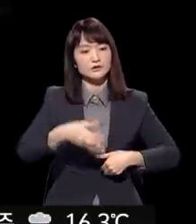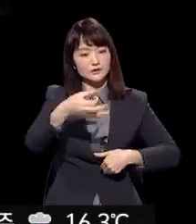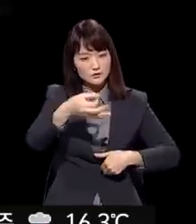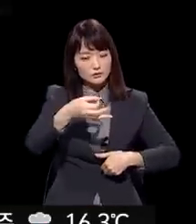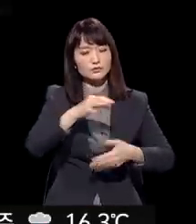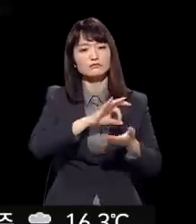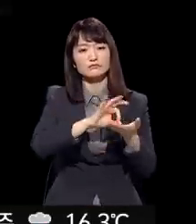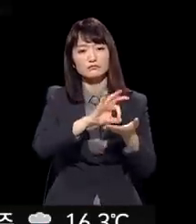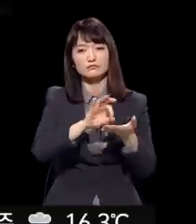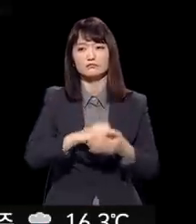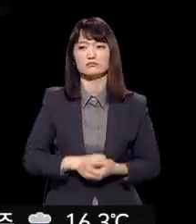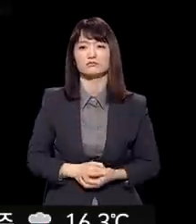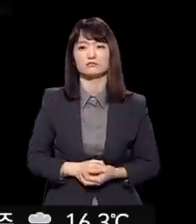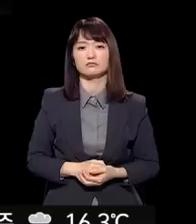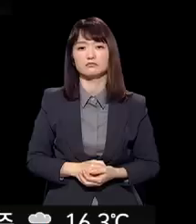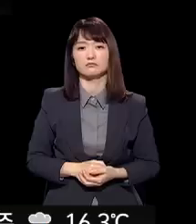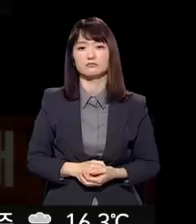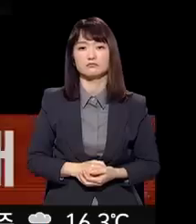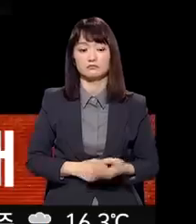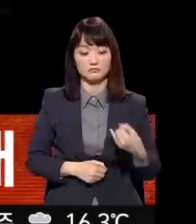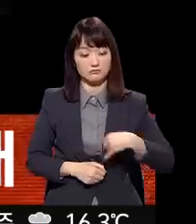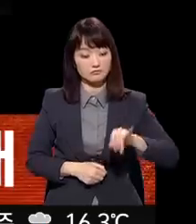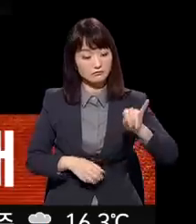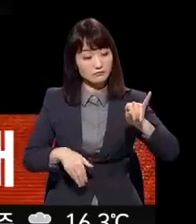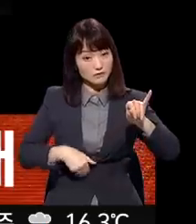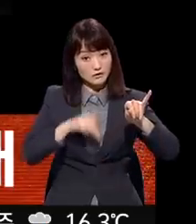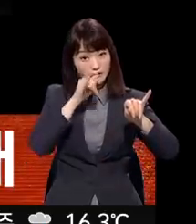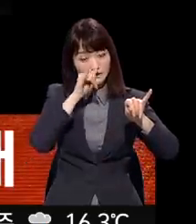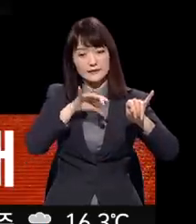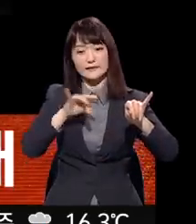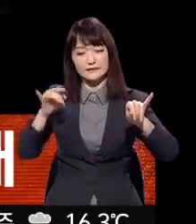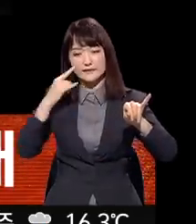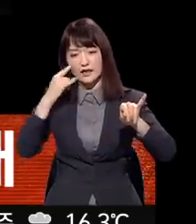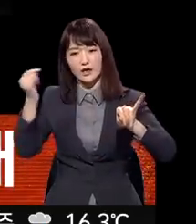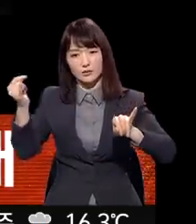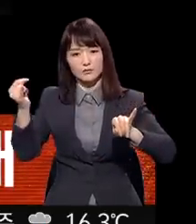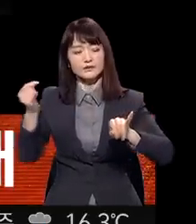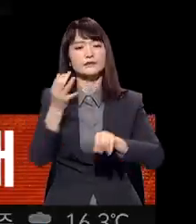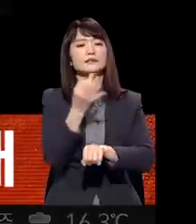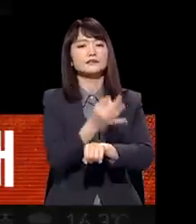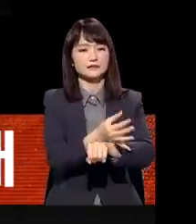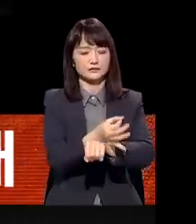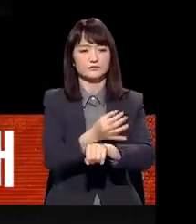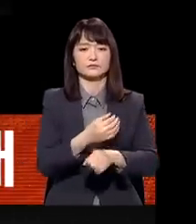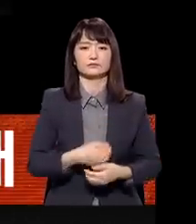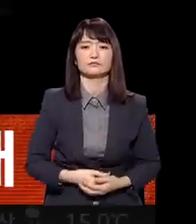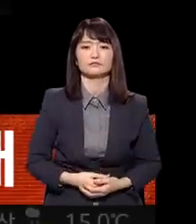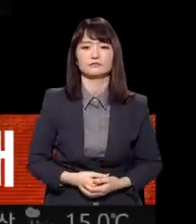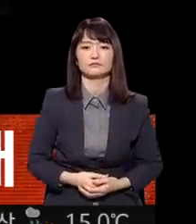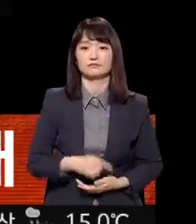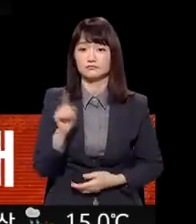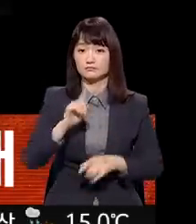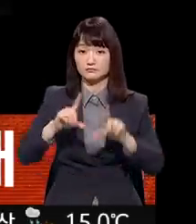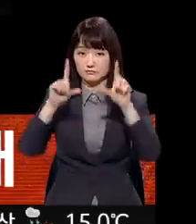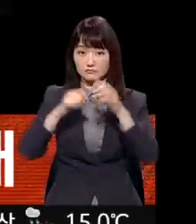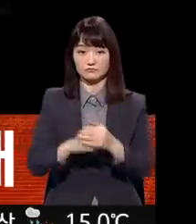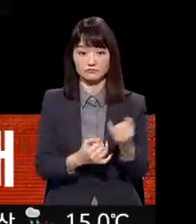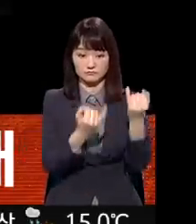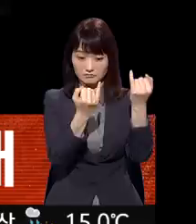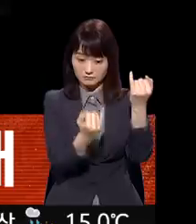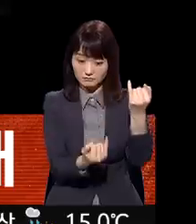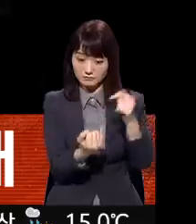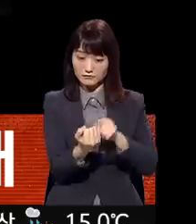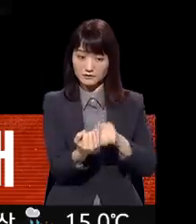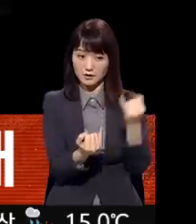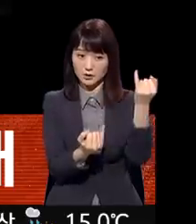있다곤 하는데 하지만 그렇다고 해도 이 아이들이 필요한 게 있으면 가끔씩은 어머니께서 사주신다고 합니다. 그런데 어느 날 이 동생이